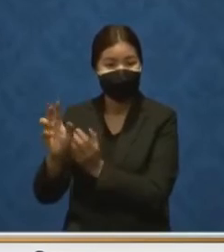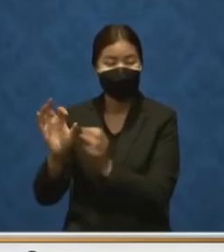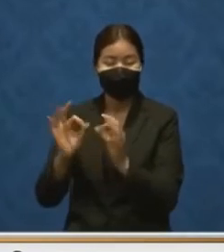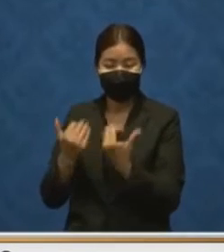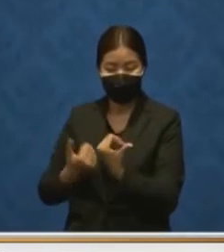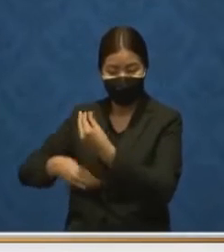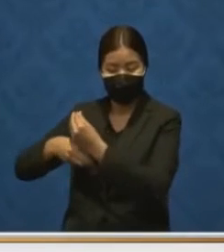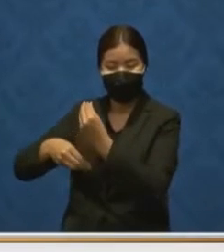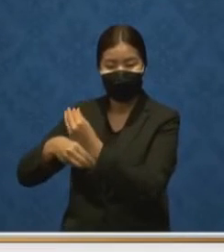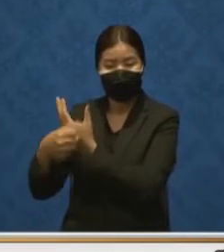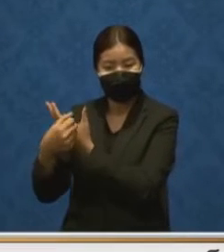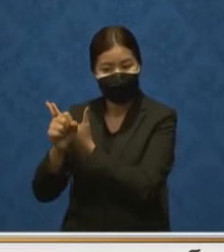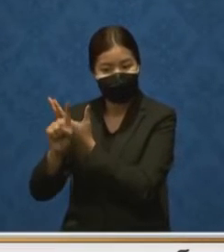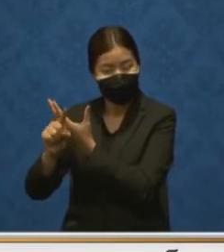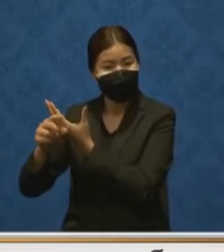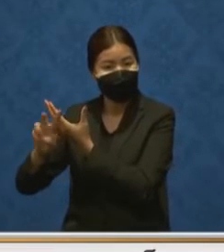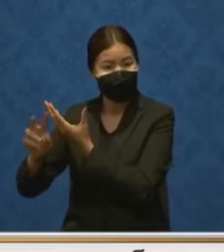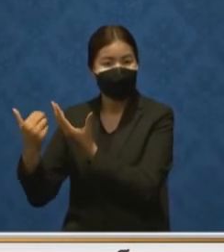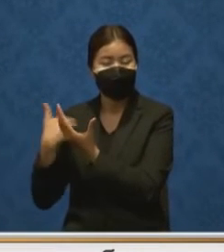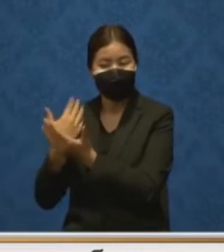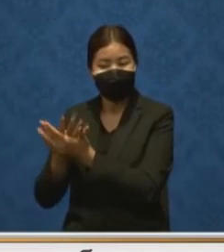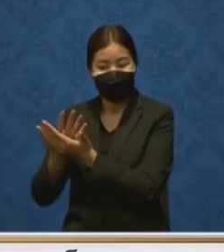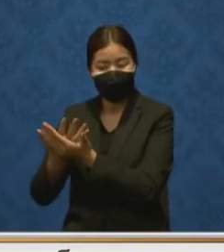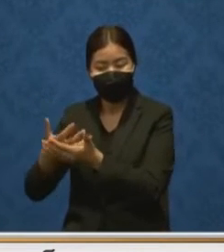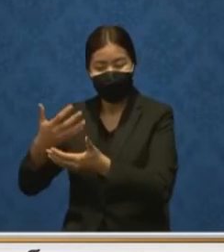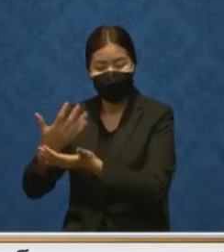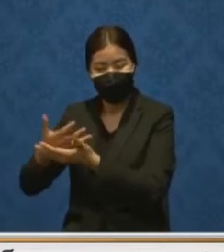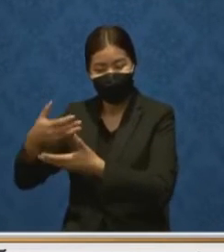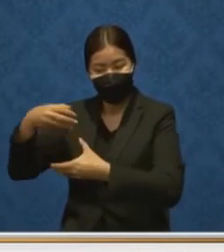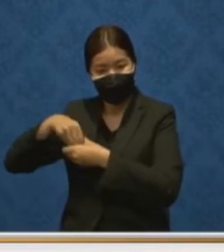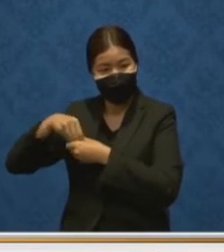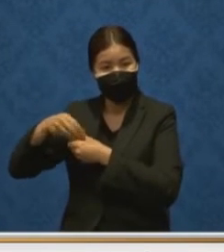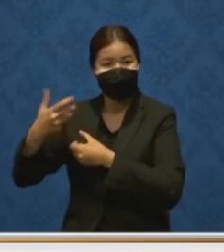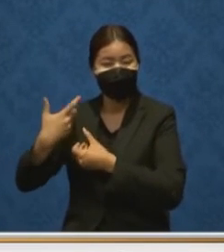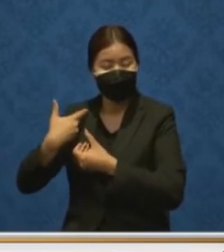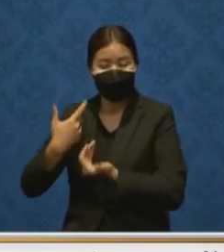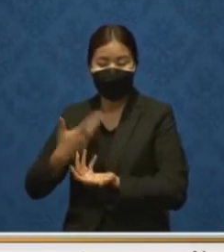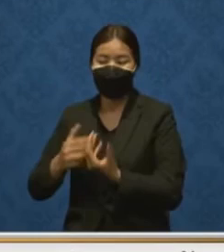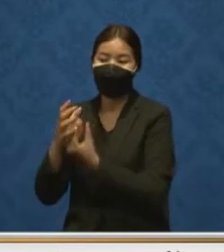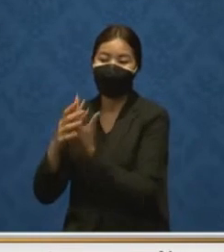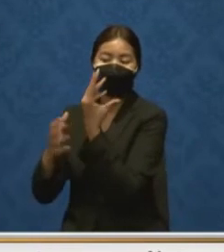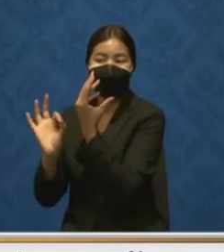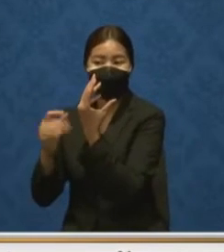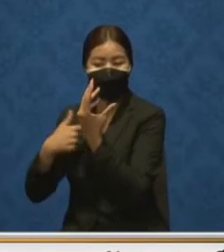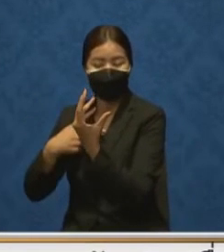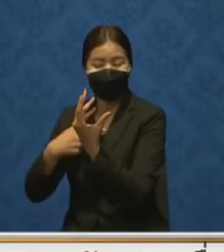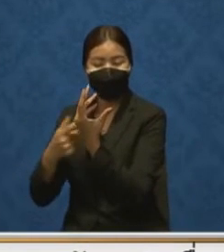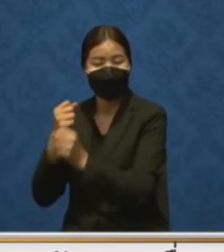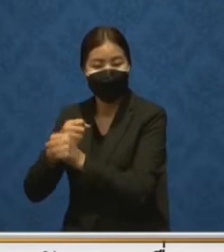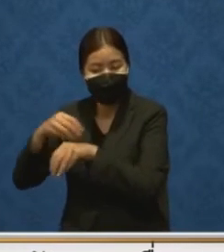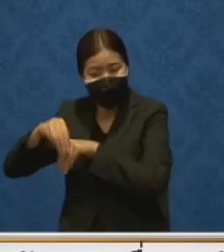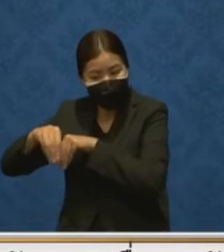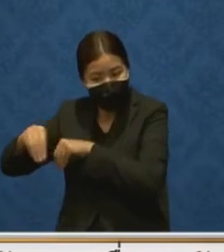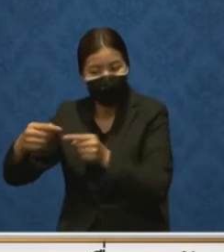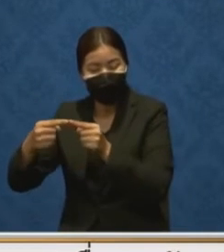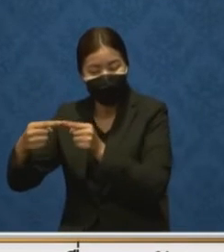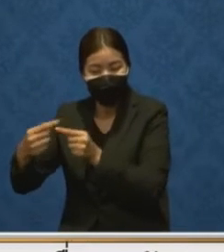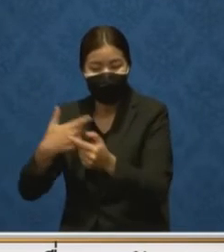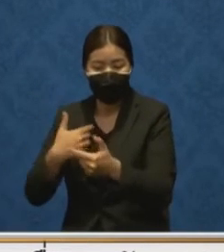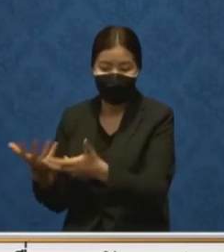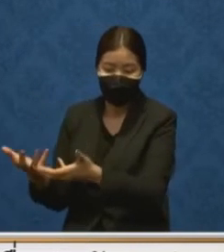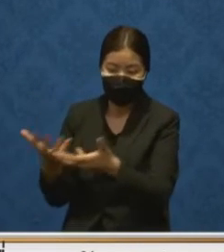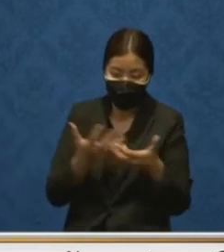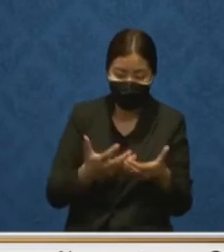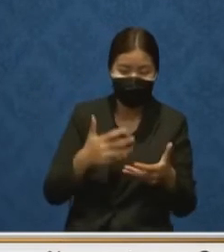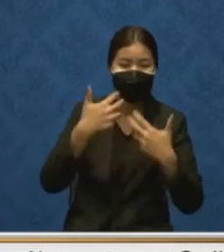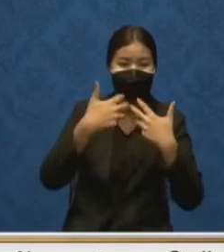ู้ประกอบการก็พอมีผลกำไรจะได้ไม่เลิกผลิตถ้เลิกผลิตเดยวของขาดผู้บริโภคก็ทำยงไรจากบริโภคในร